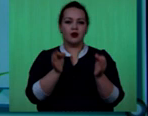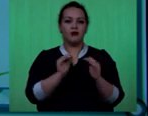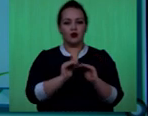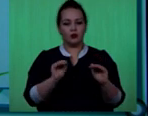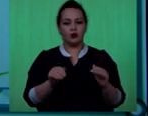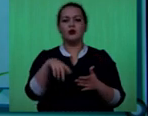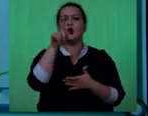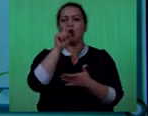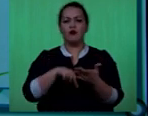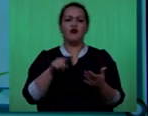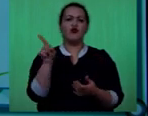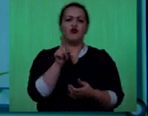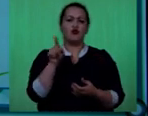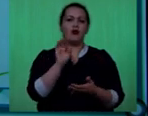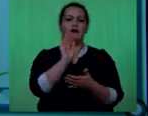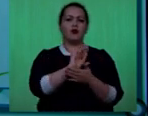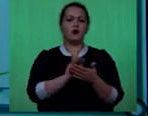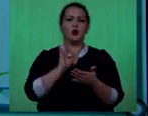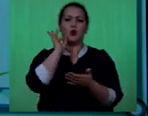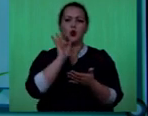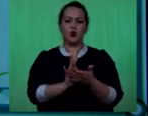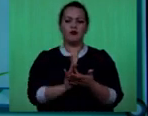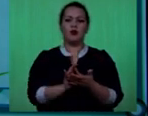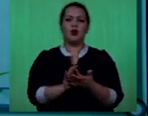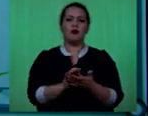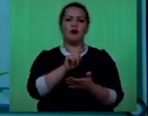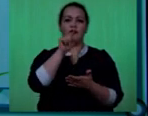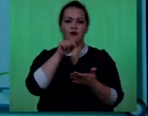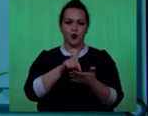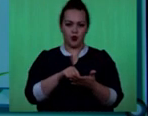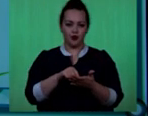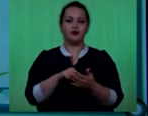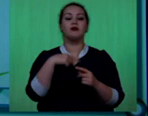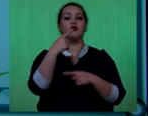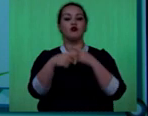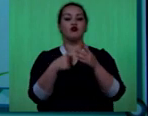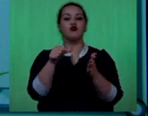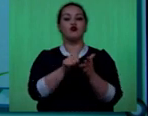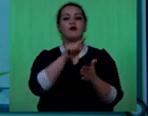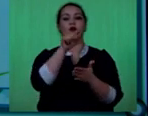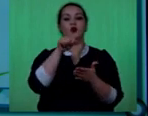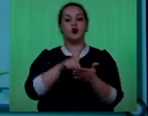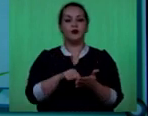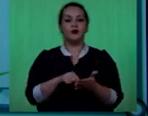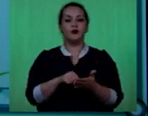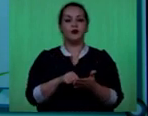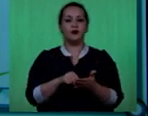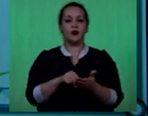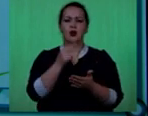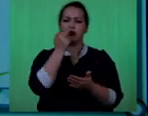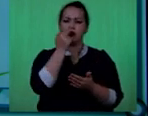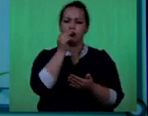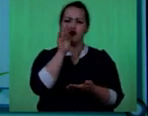я уверена что вы записали ответ и на этот вопрос переходим к шестому вопросу детеныша